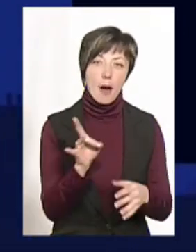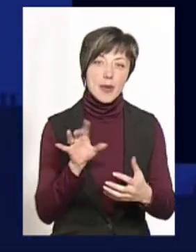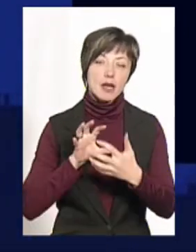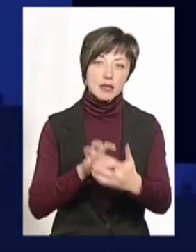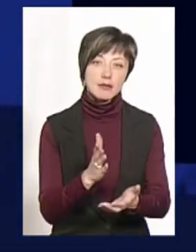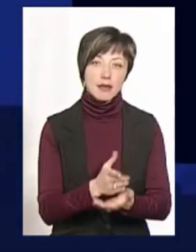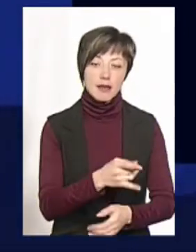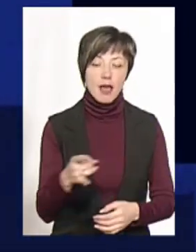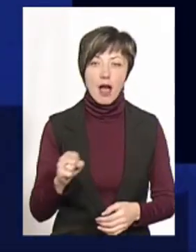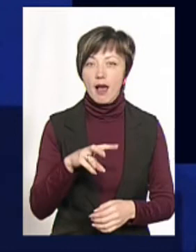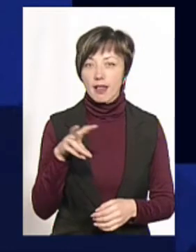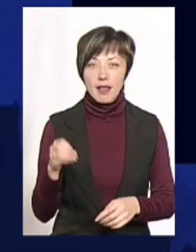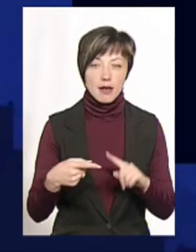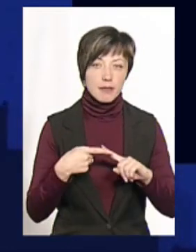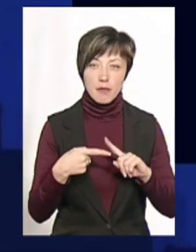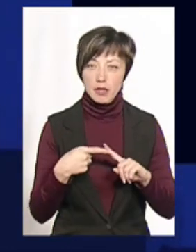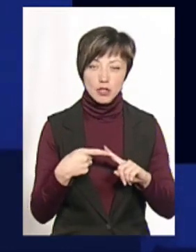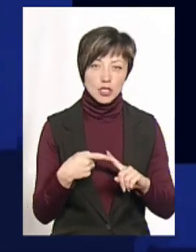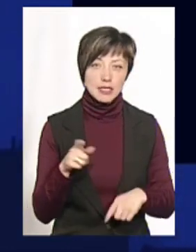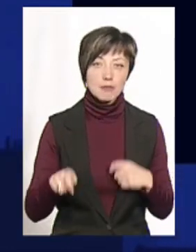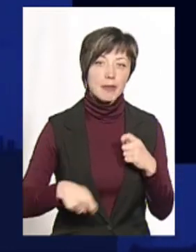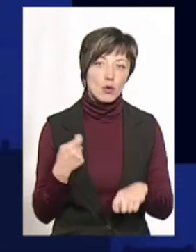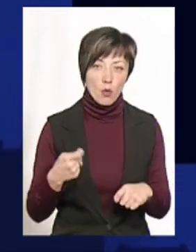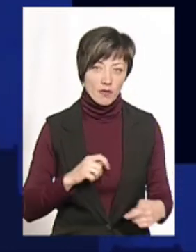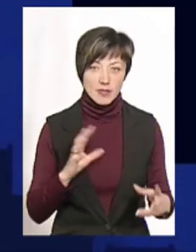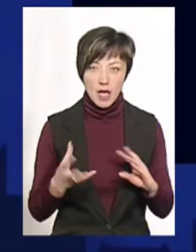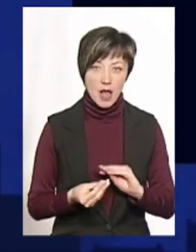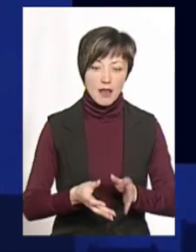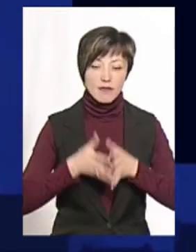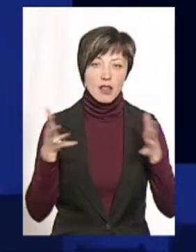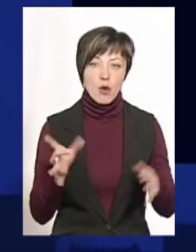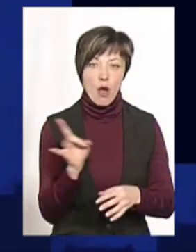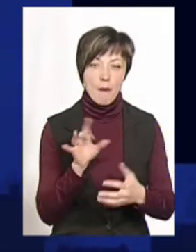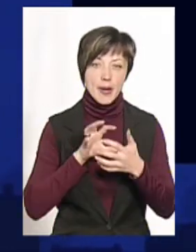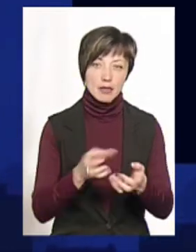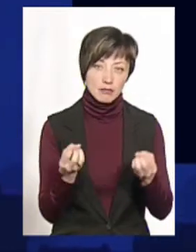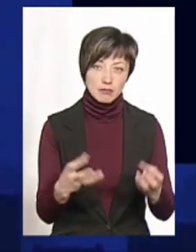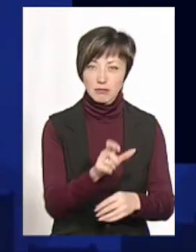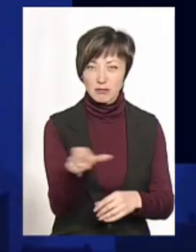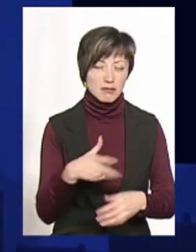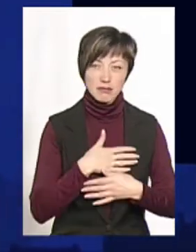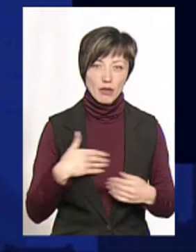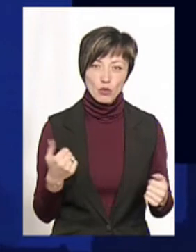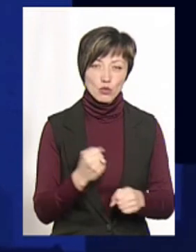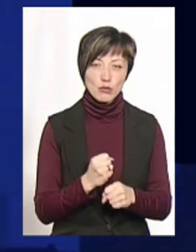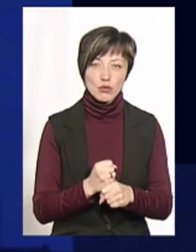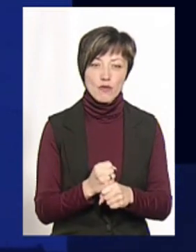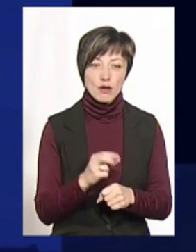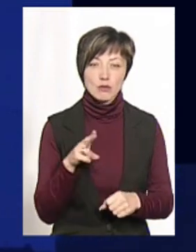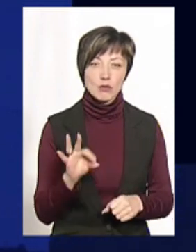великогабаритні стоять. Ну, по-перше, вони збиткові взагалі, великогабаритні. Просто люди не хочуть працювати,